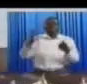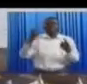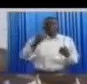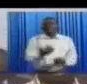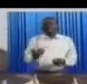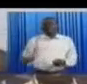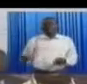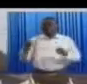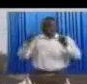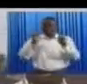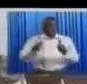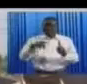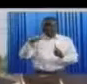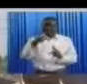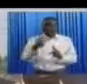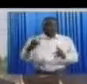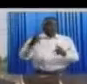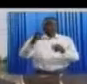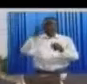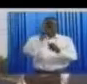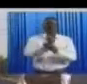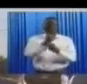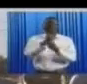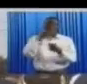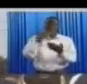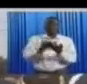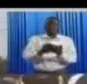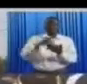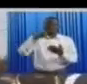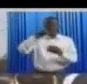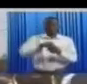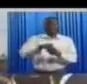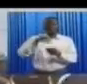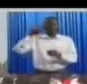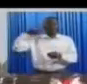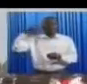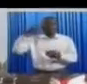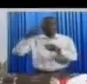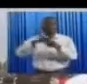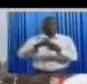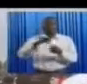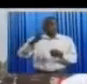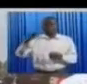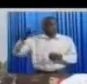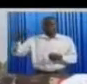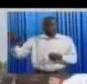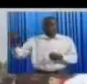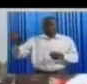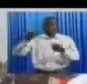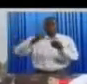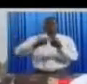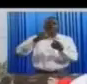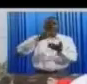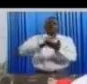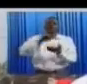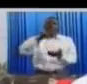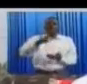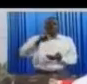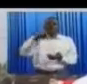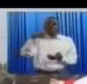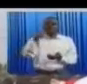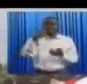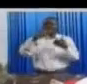des empreintes dans l'histoire de notre ville, dans l'histoire du Burkina. Rendre hommage à ces dévanciers, à ceux-là qui